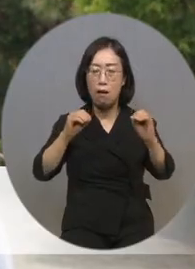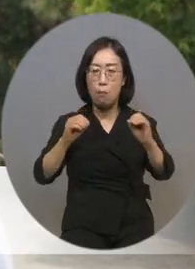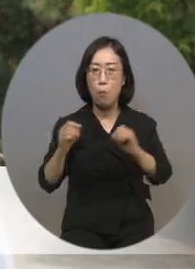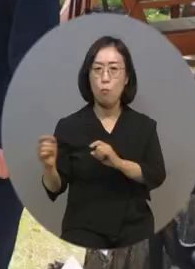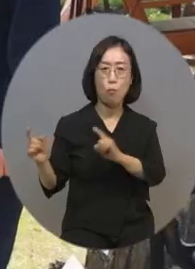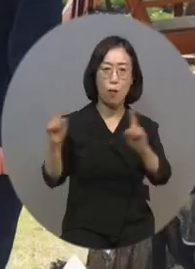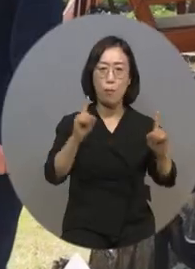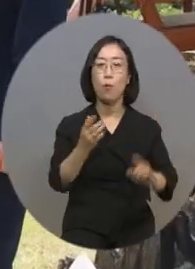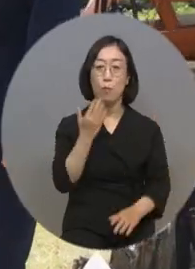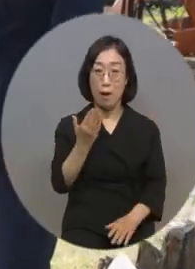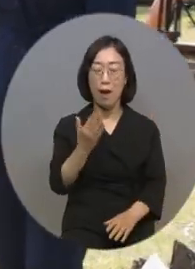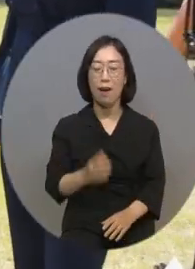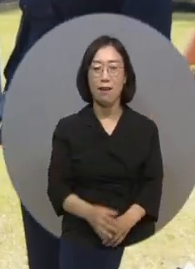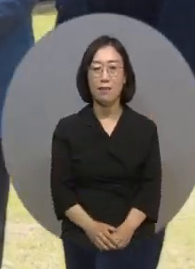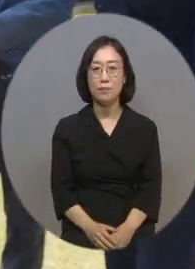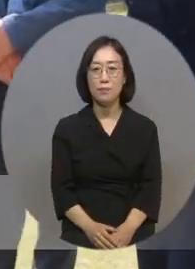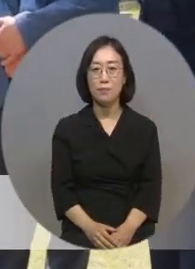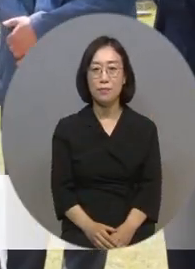회복할 수 있다.